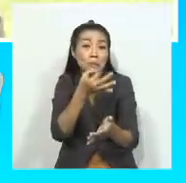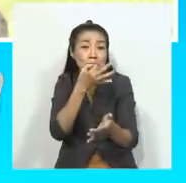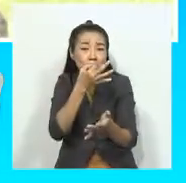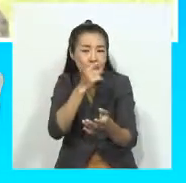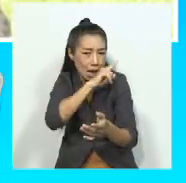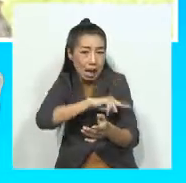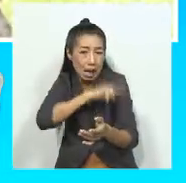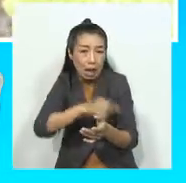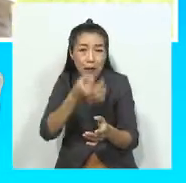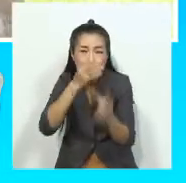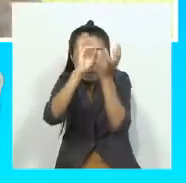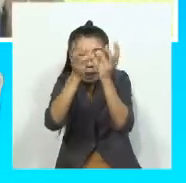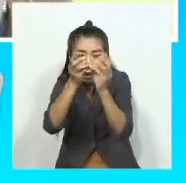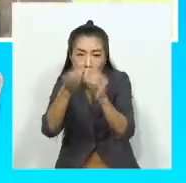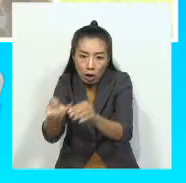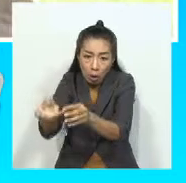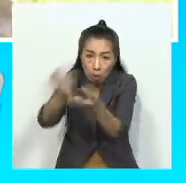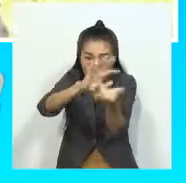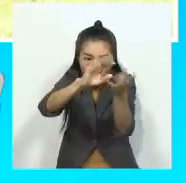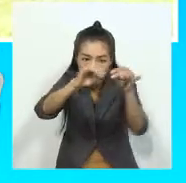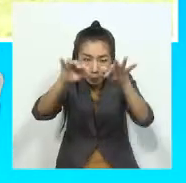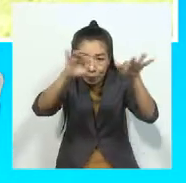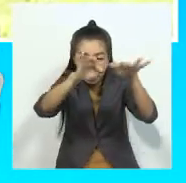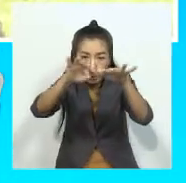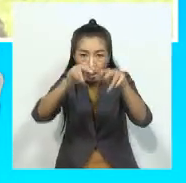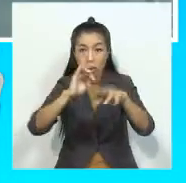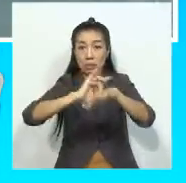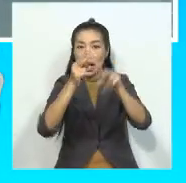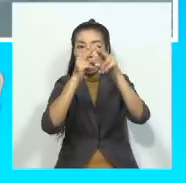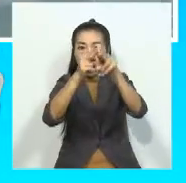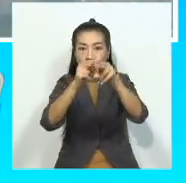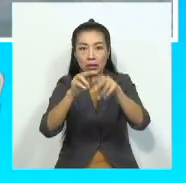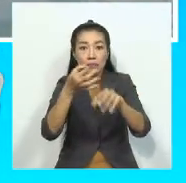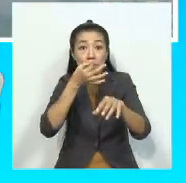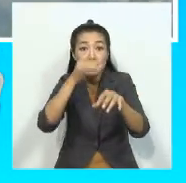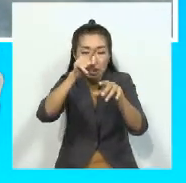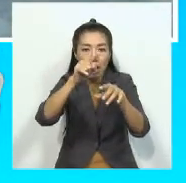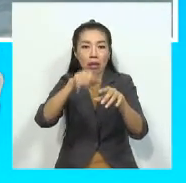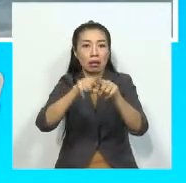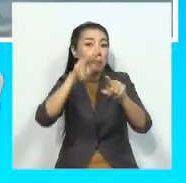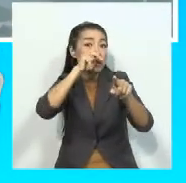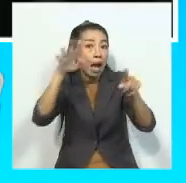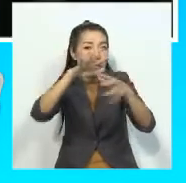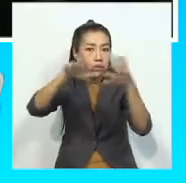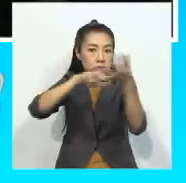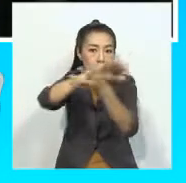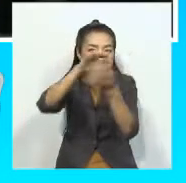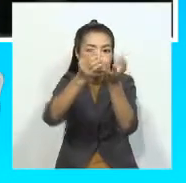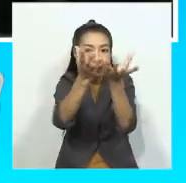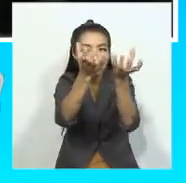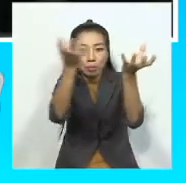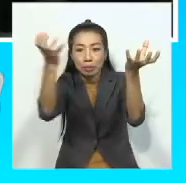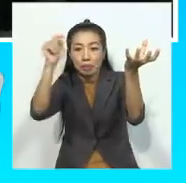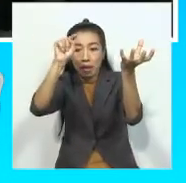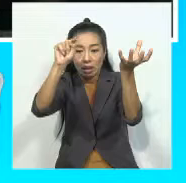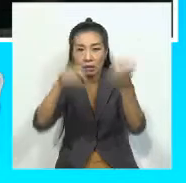งนี้แล้วเนี่ยกระบวนการของธรรมชาติเนี่ยก็จะเป็นการที่จะสร้างเมฆขึ้นมาพอสร้างขึ้นเมฆขึ้นมาเมฆพอเริ่มรวมกลุ่มกันขึ้นมา